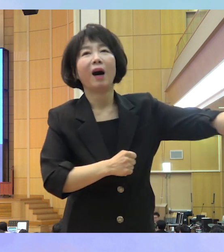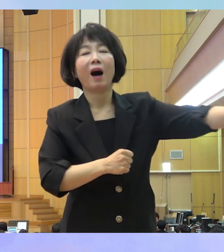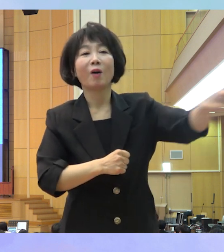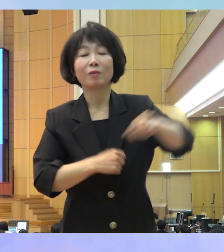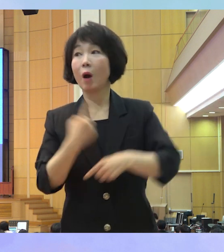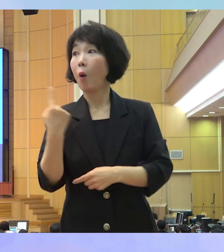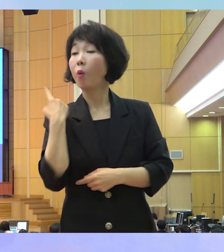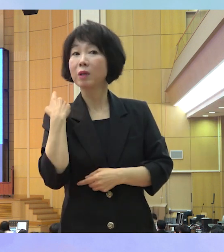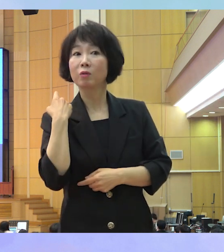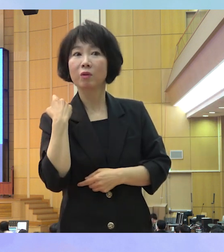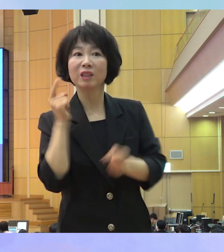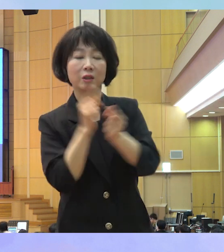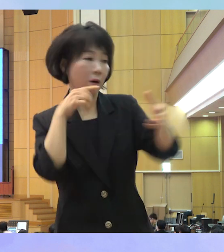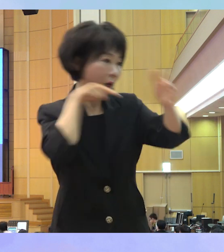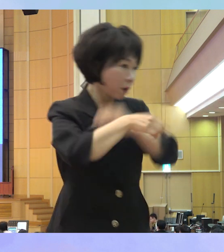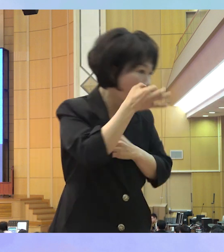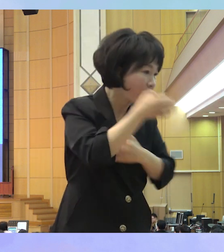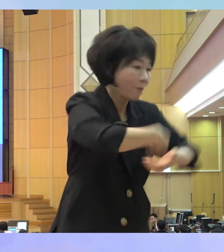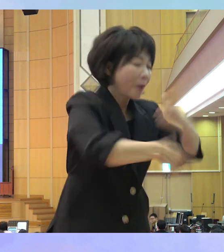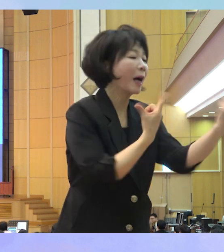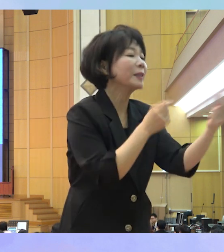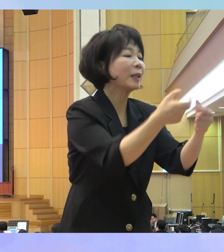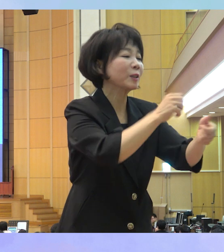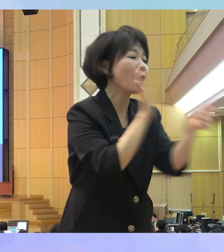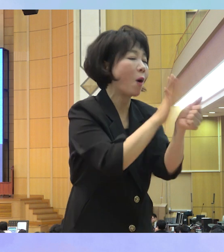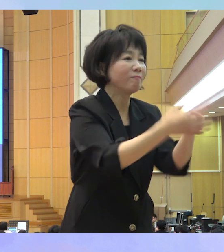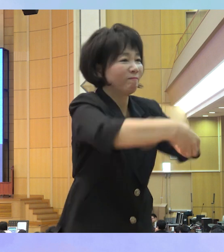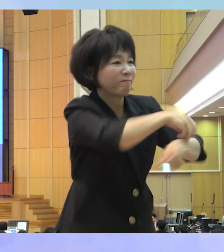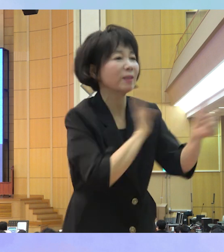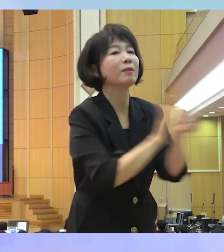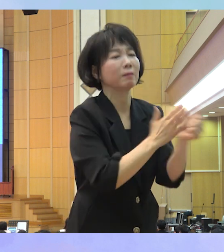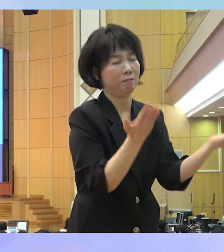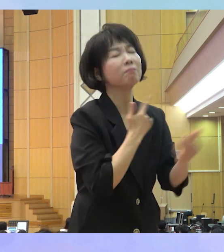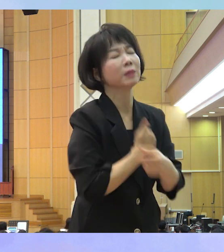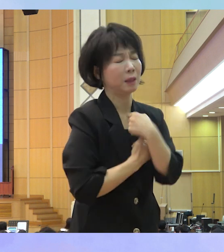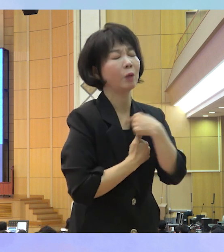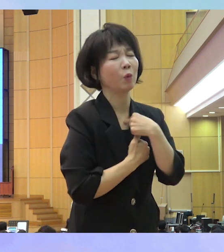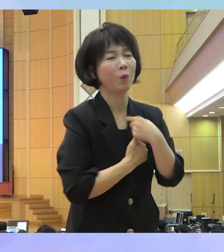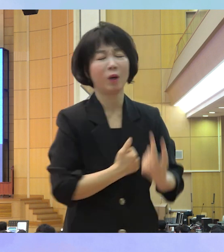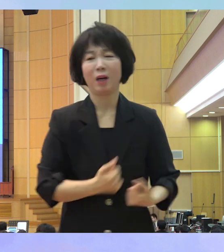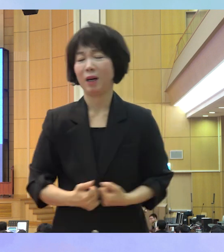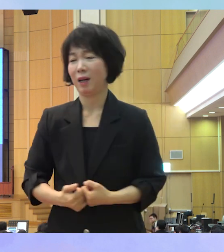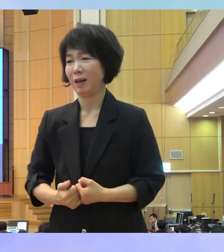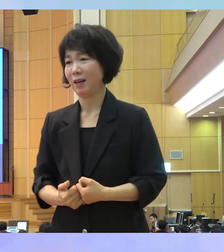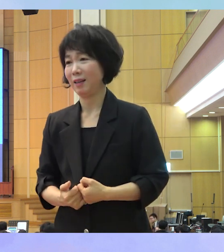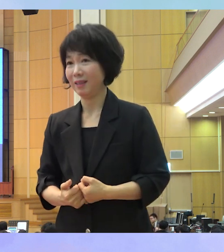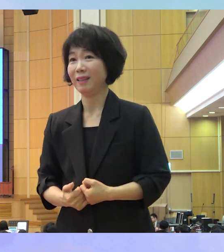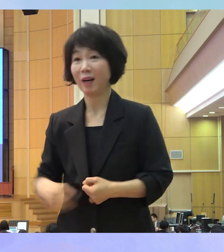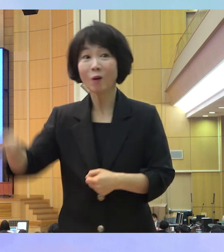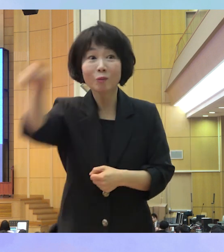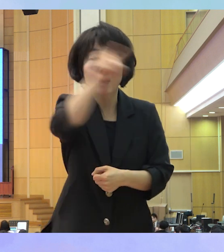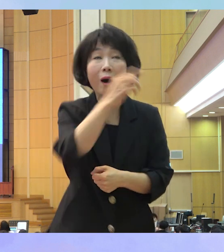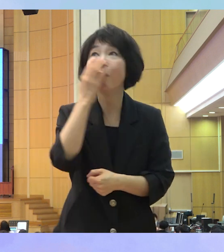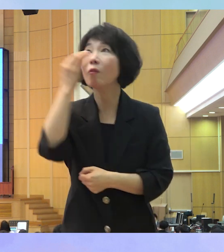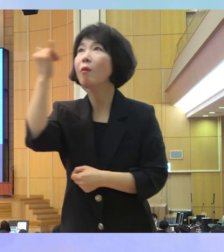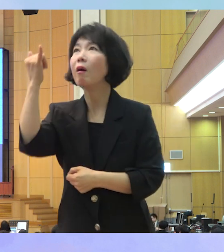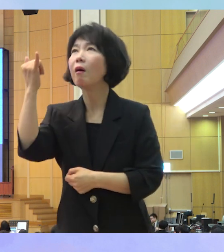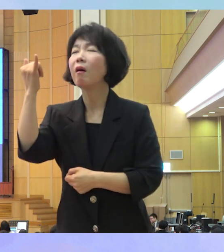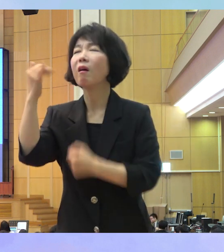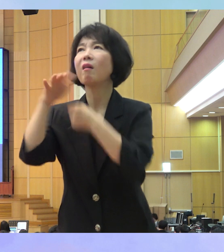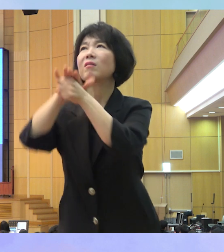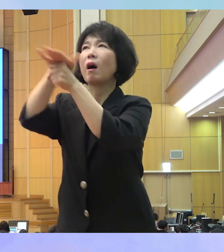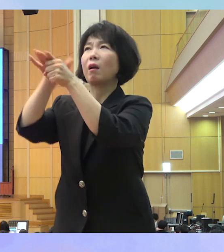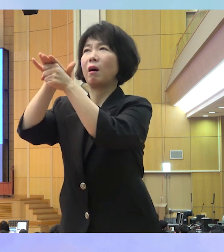도운 날이 하루 있었거든요. 하루 있었는데 도우면서도 그런 얘기를 했어요. 그래, 우리 부모님의 사랑을 생각하면서